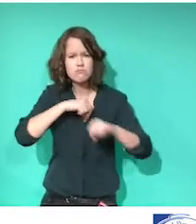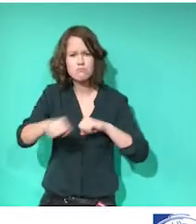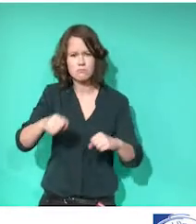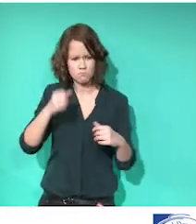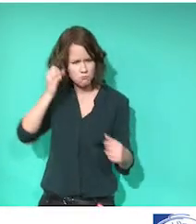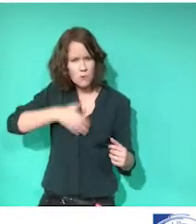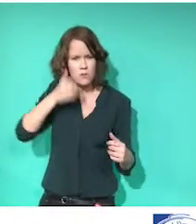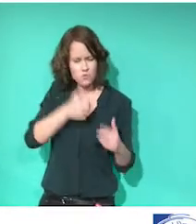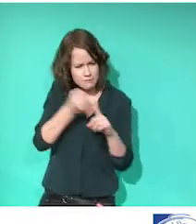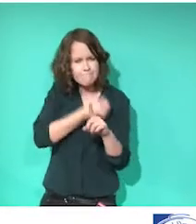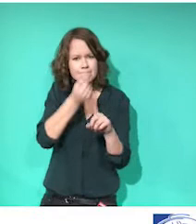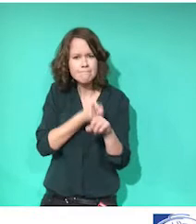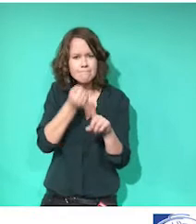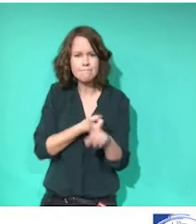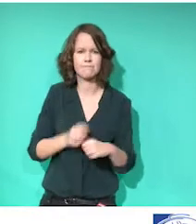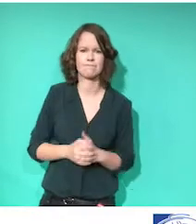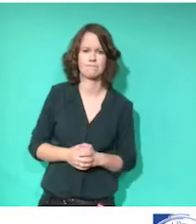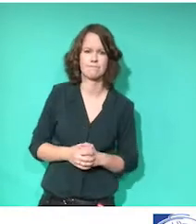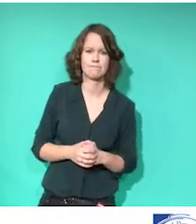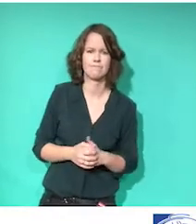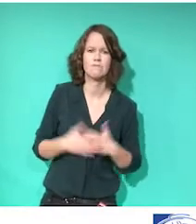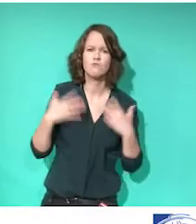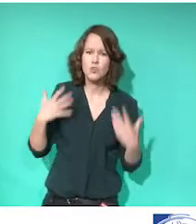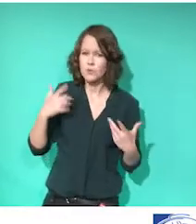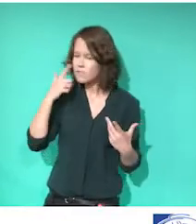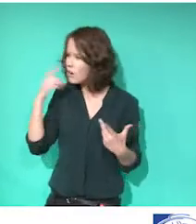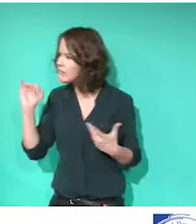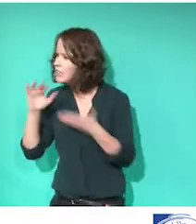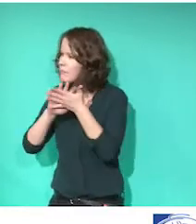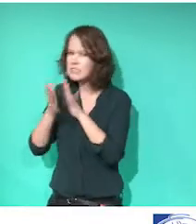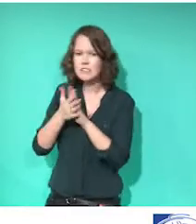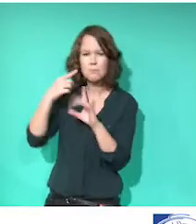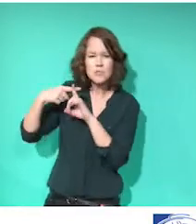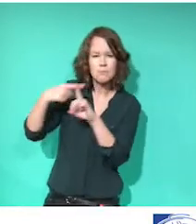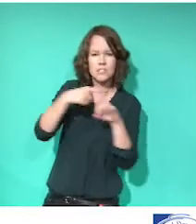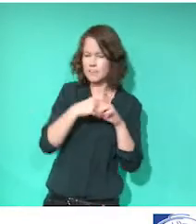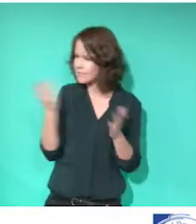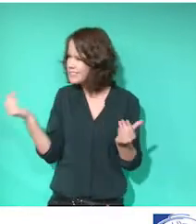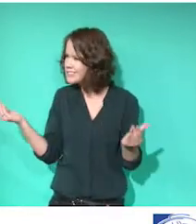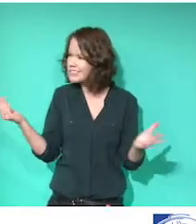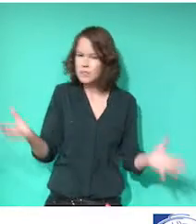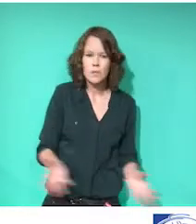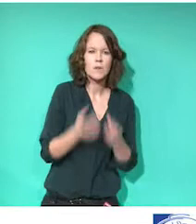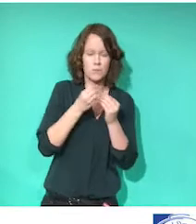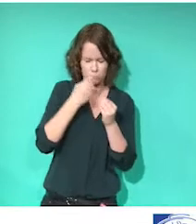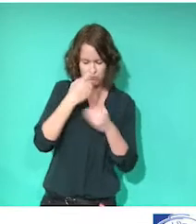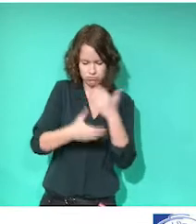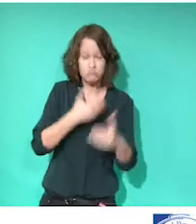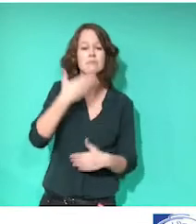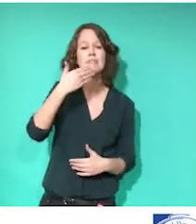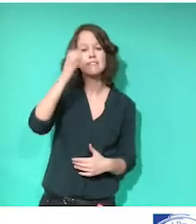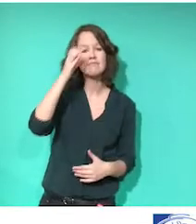tous les fronts. Aujourd'hui, mutualiser les bonnes pratiques devrait nous permettre encore d'aller plus loin. Je vous remercie de votre